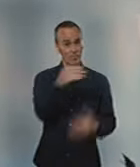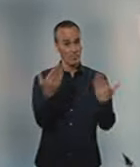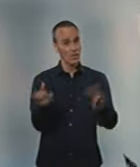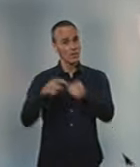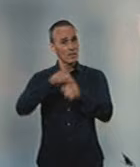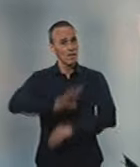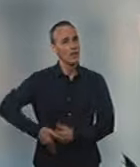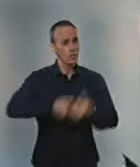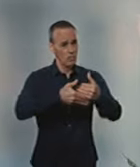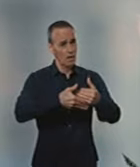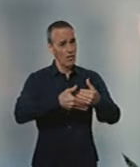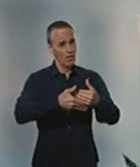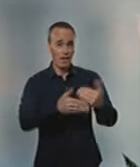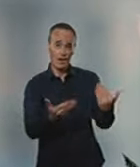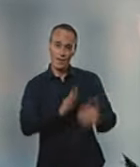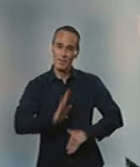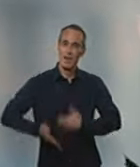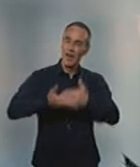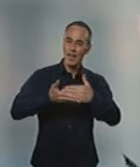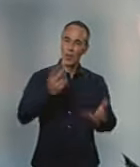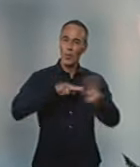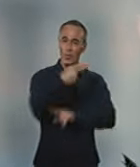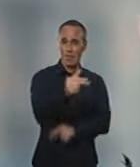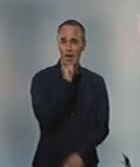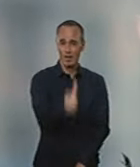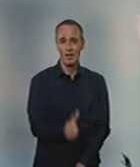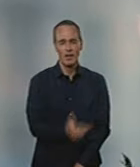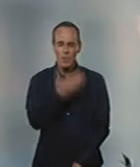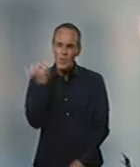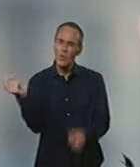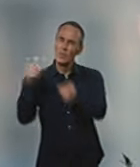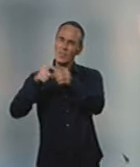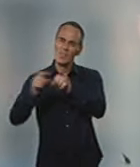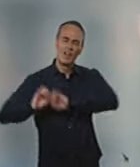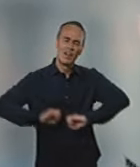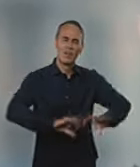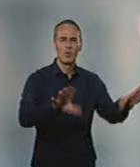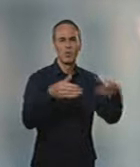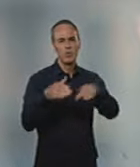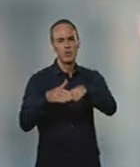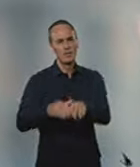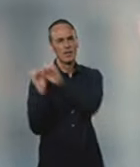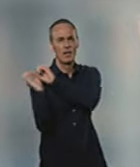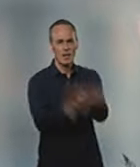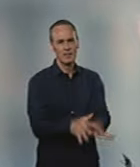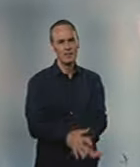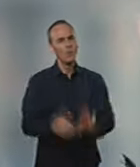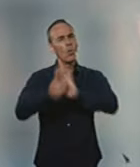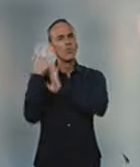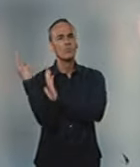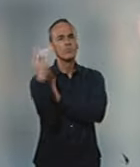aujourd'hui ne vous le rendront pas laissez de côté les partis car votre rôle n'est pas de faire de la